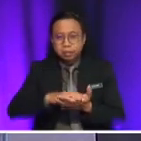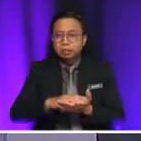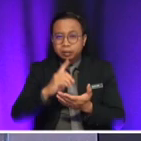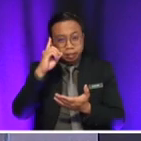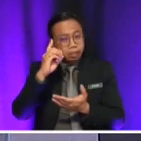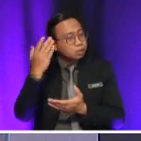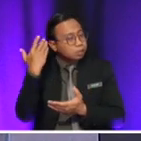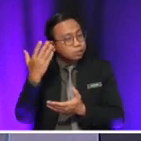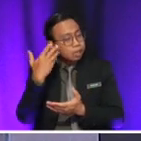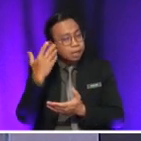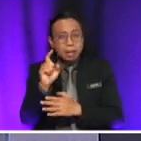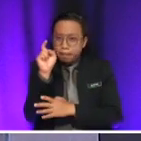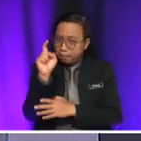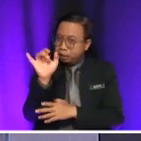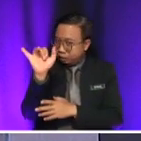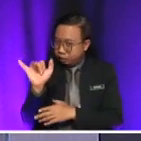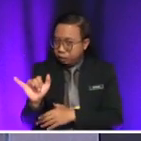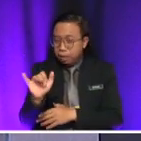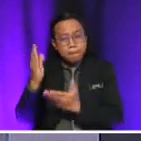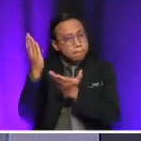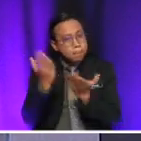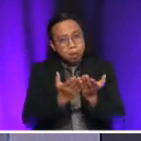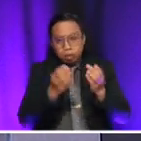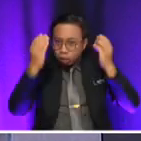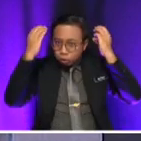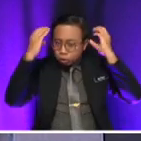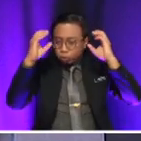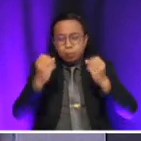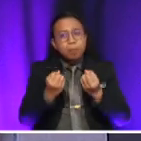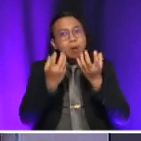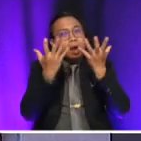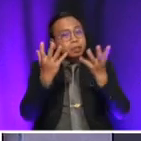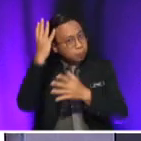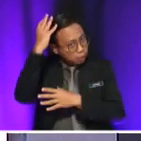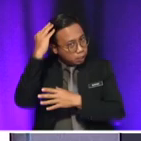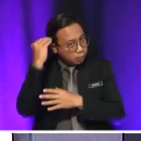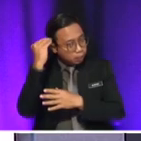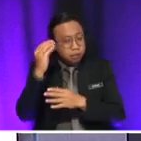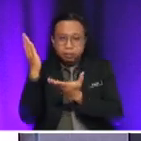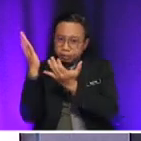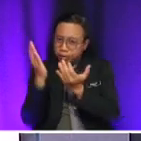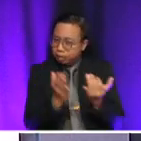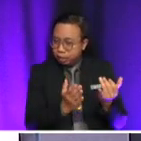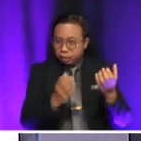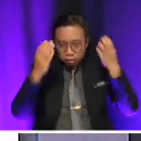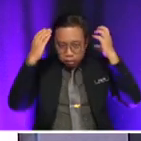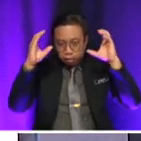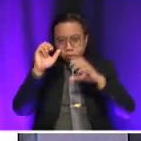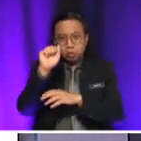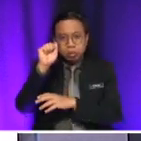sejarah dan pastinya kita bawakan seorang guru yang banyak pengalamannya tak lain tak bukain tapi silakan